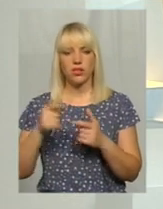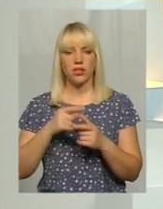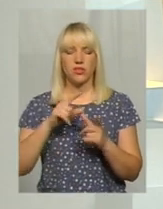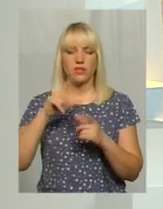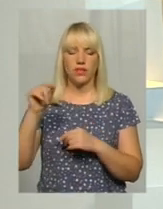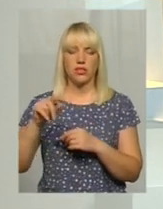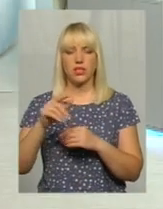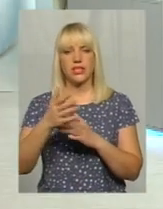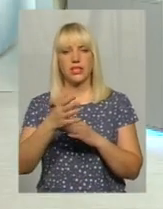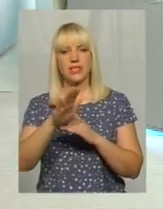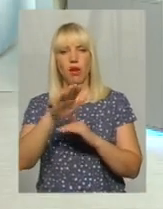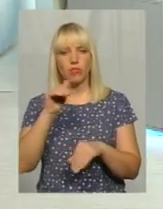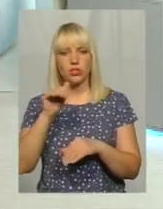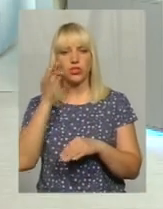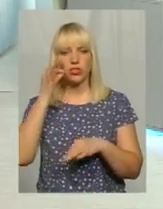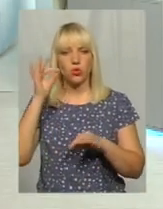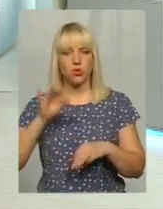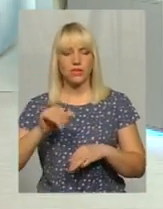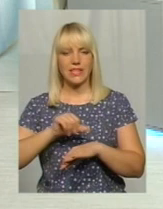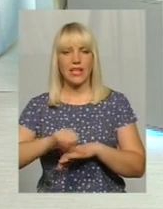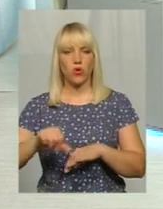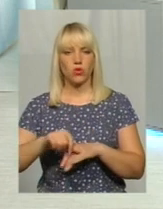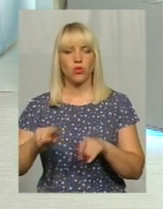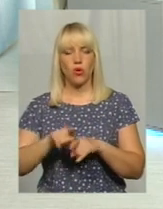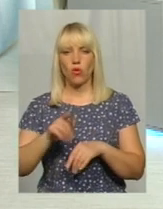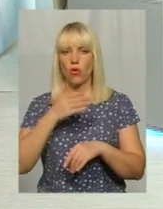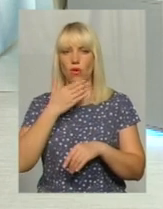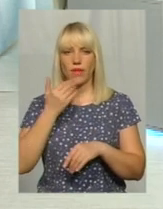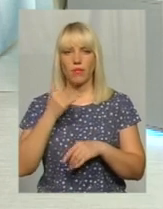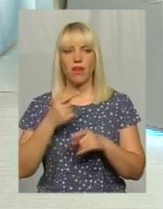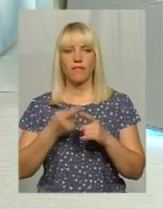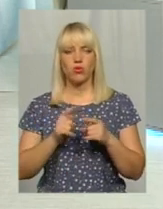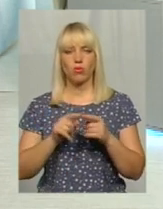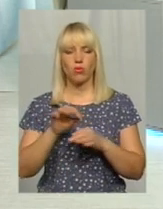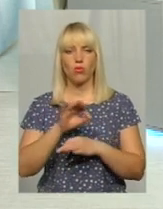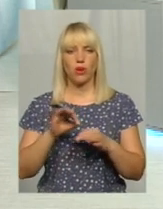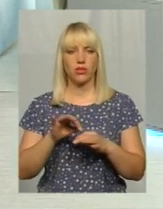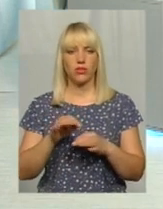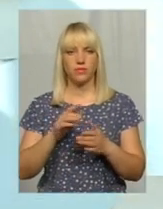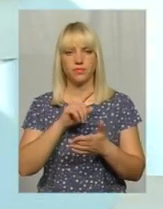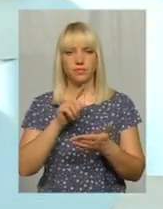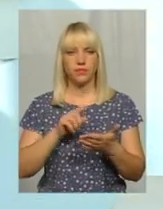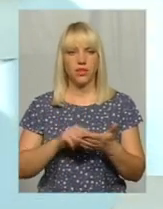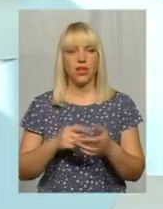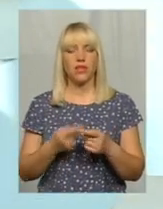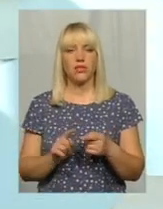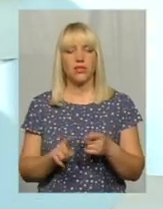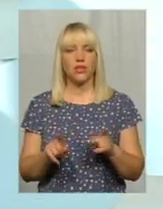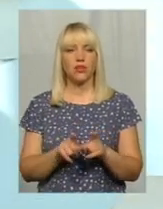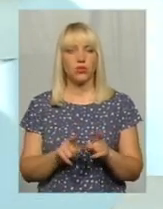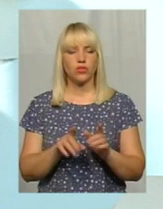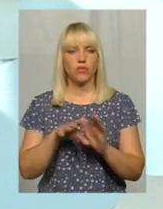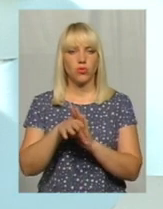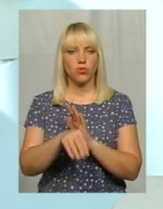досвіду за кордоном місцевих виробників? Такого немає в цьому проєкті заплановано? І це також входить